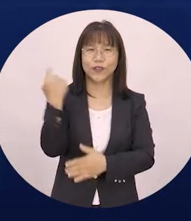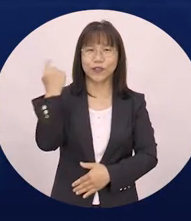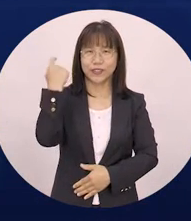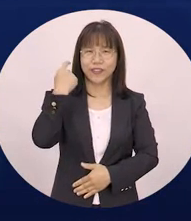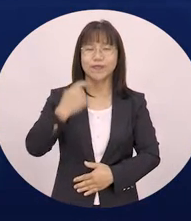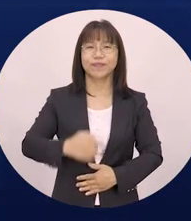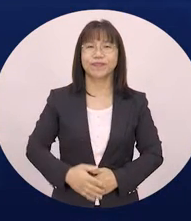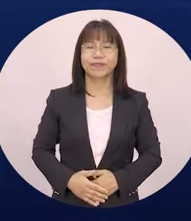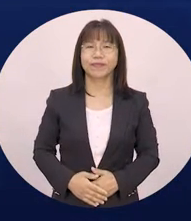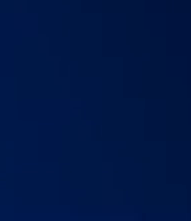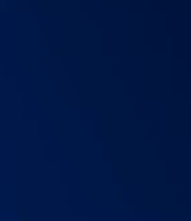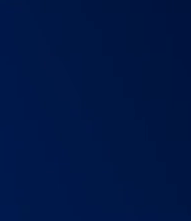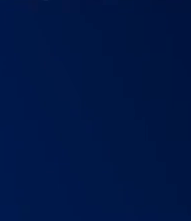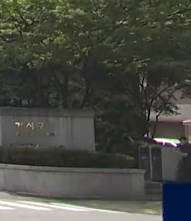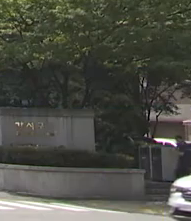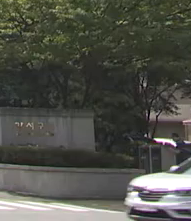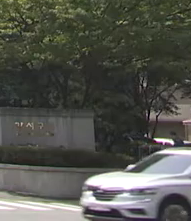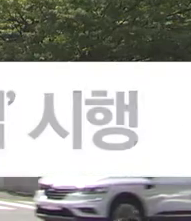주요 소식입니다.